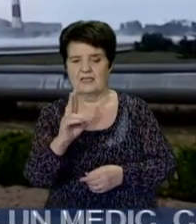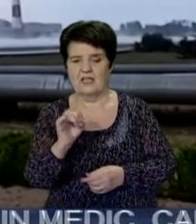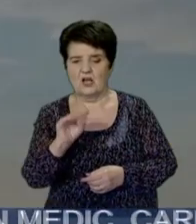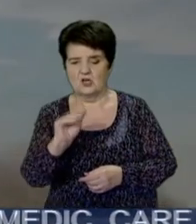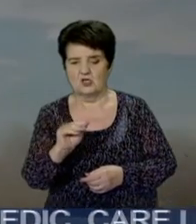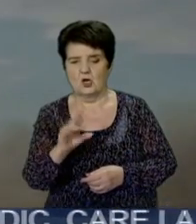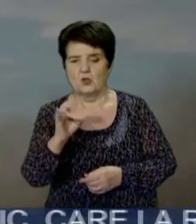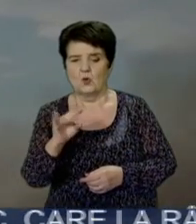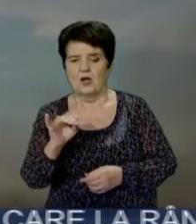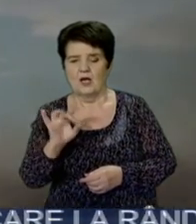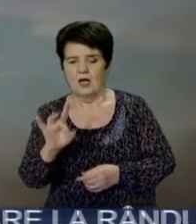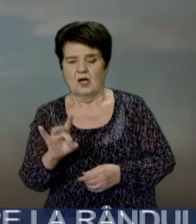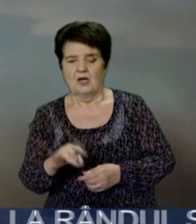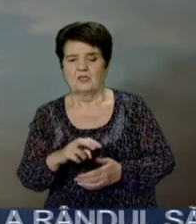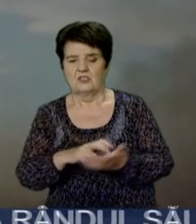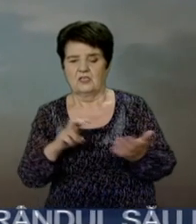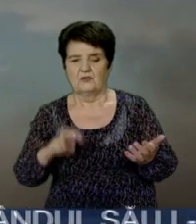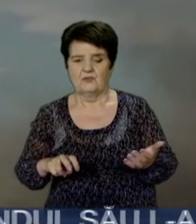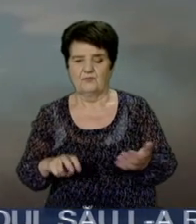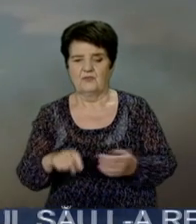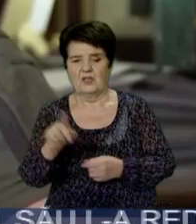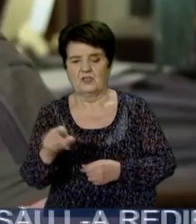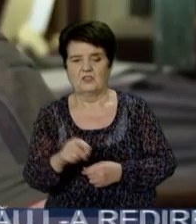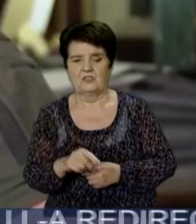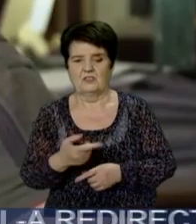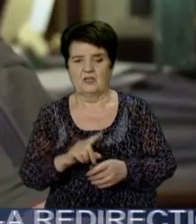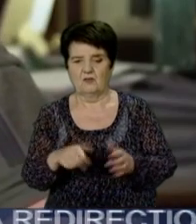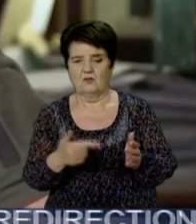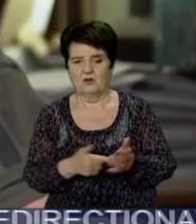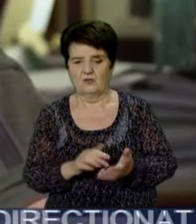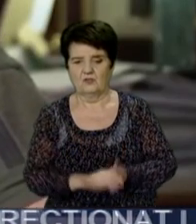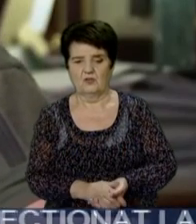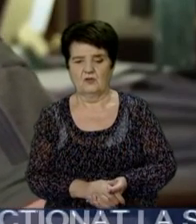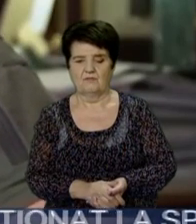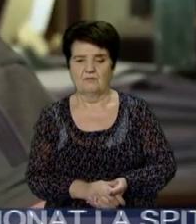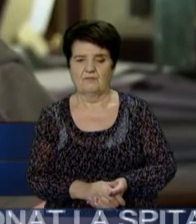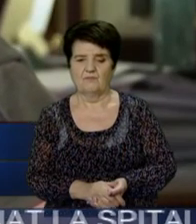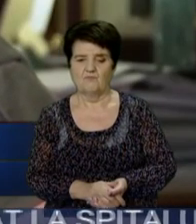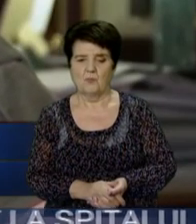oblige Federația Rusă să părăsească centrala și orașul Energodar.